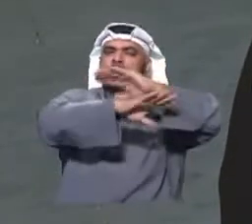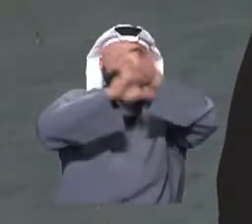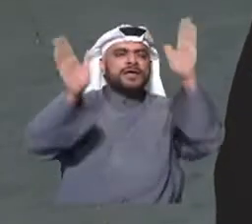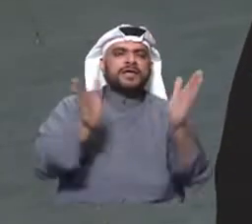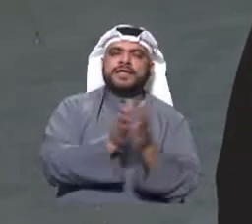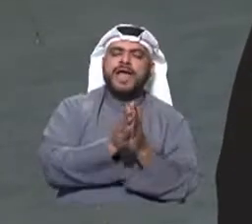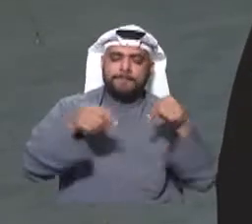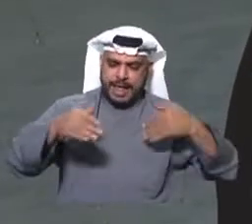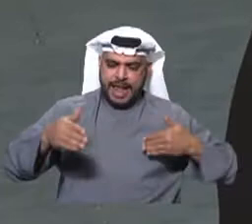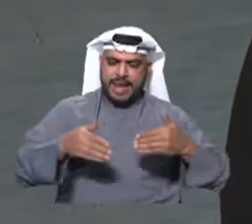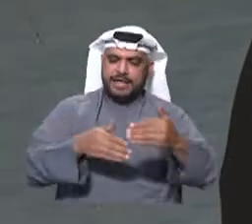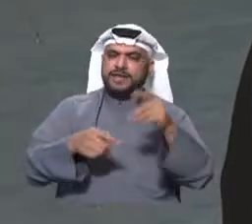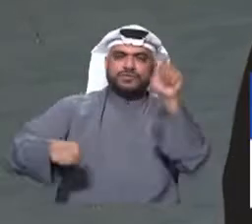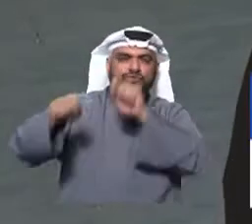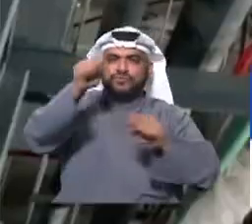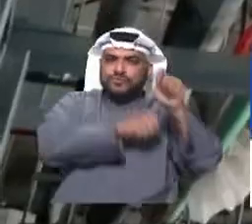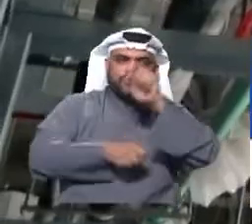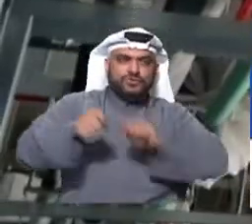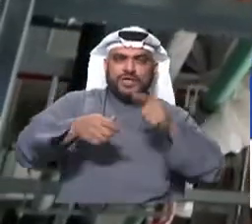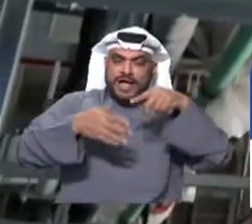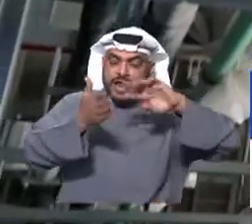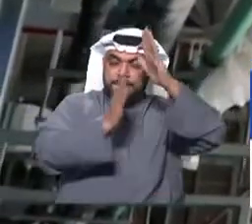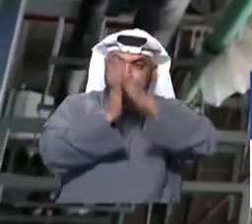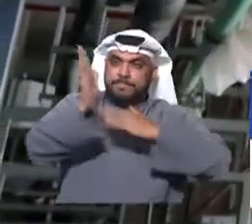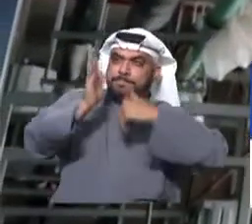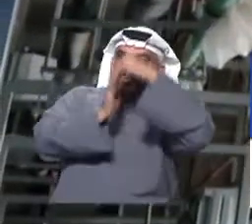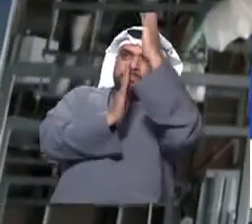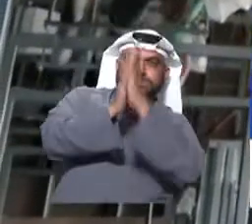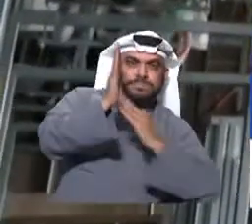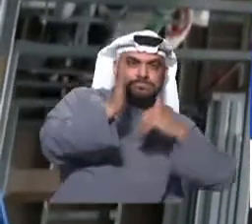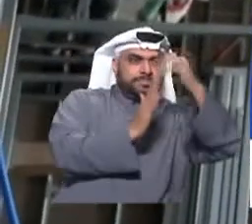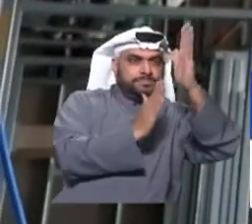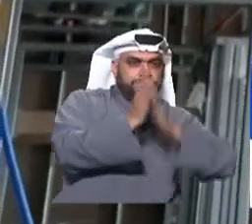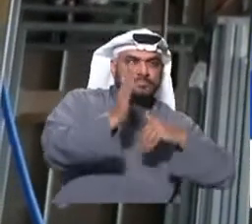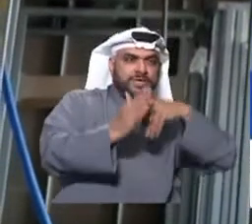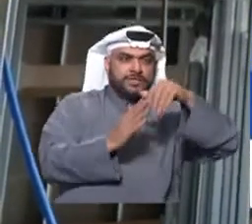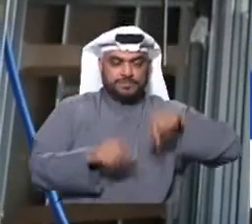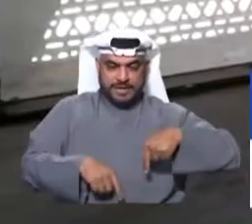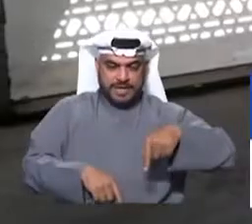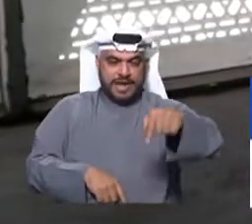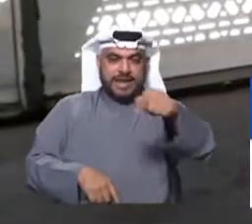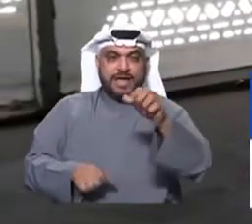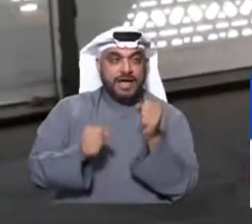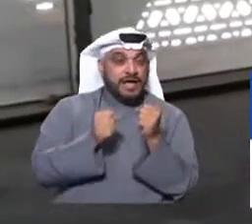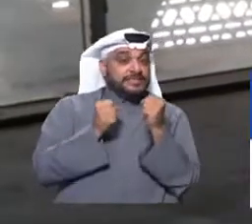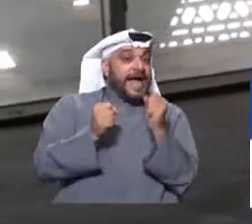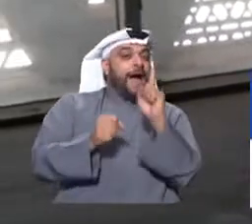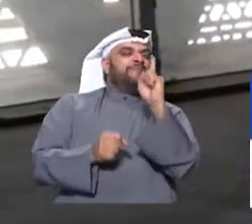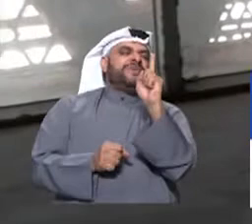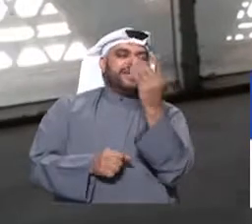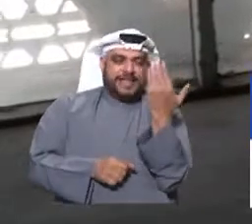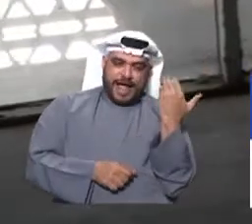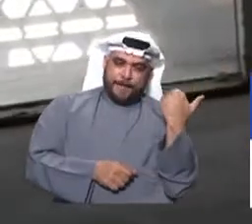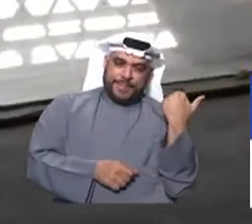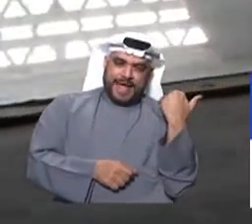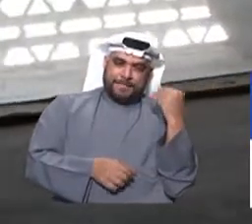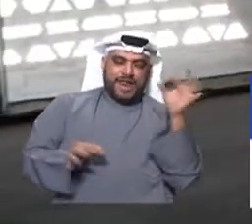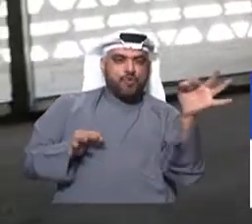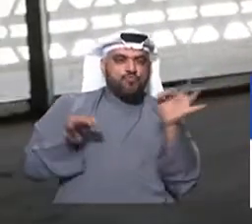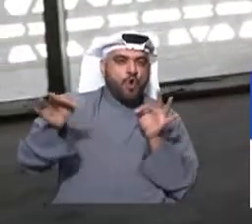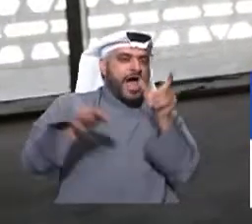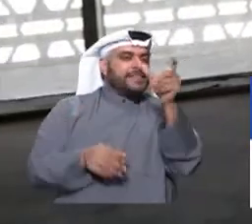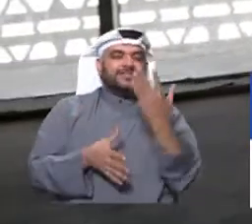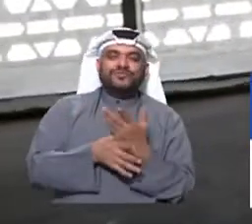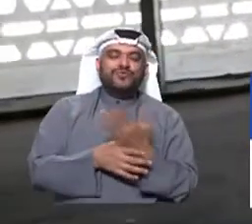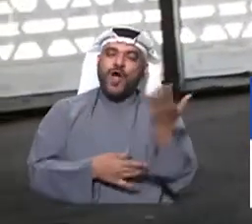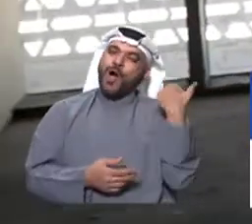الخارجية، وتم العمل على التشطيبات الداخلية للاستلام الابتدائي. التحديات التي واجهناها كمهندسين هي أزمة